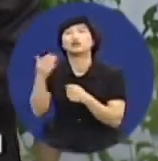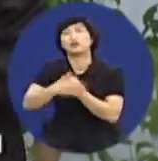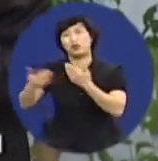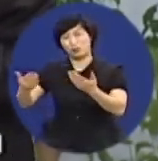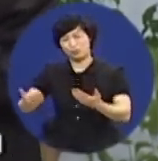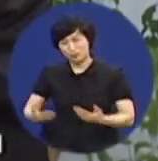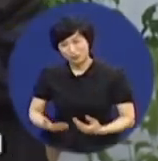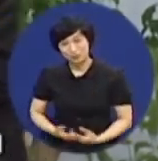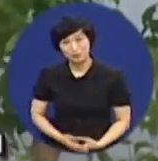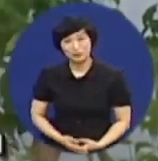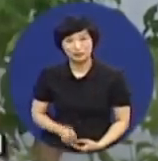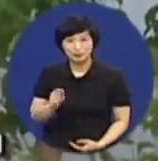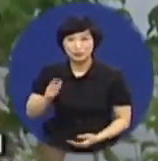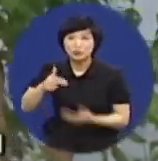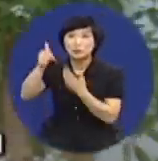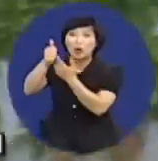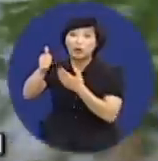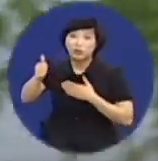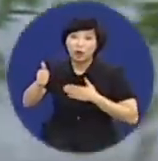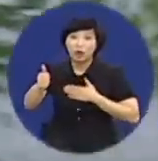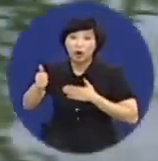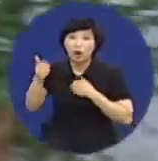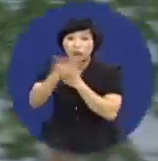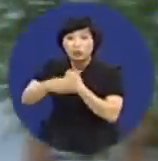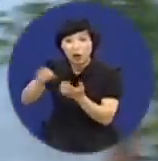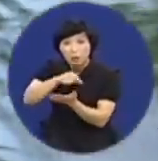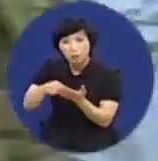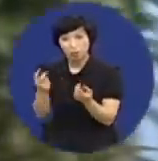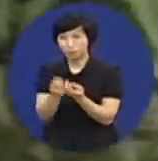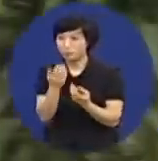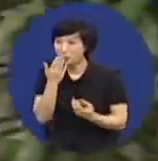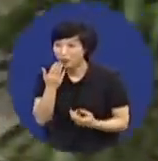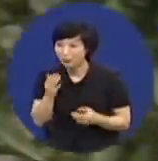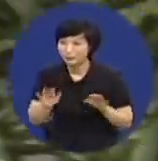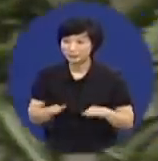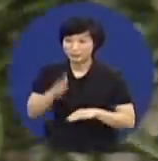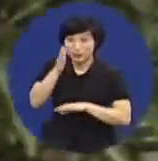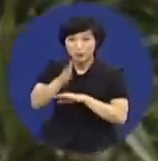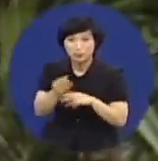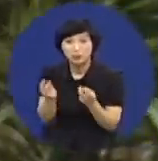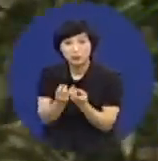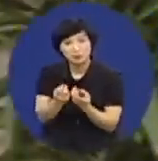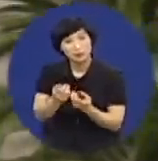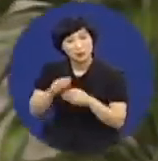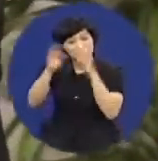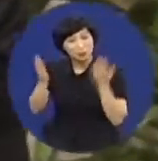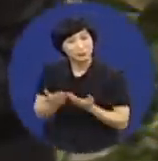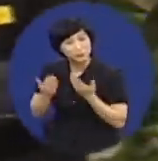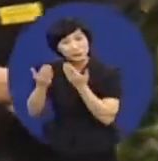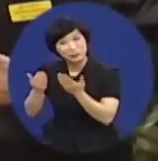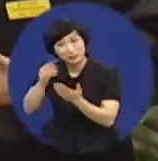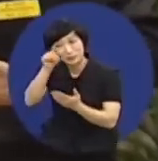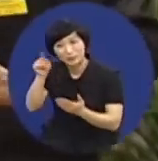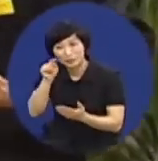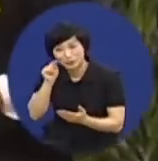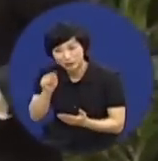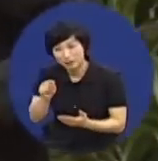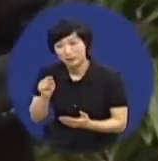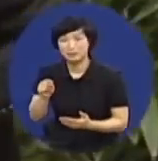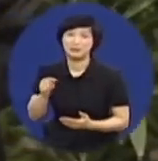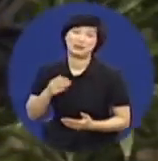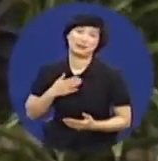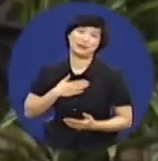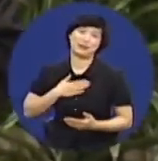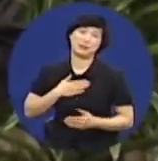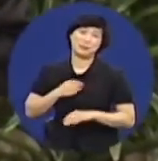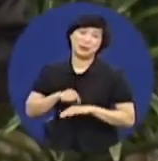を、この恵みを何をもって返し、どう感謝を表現すればよ